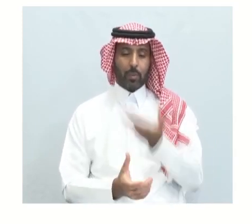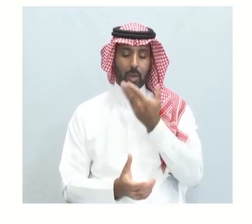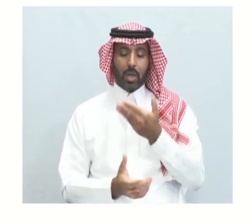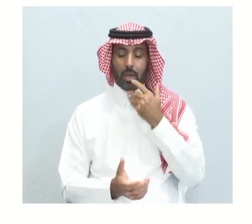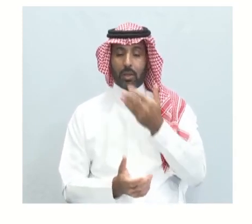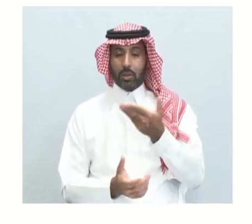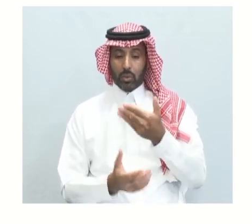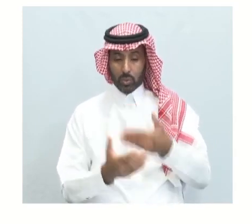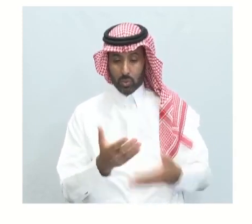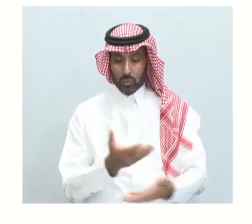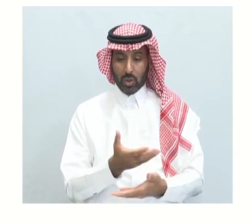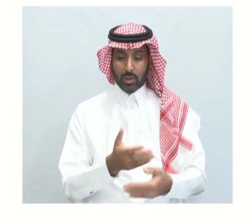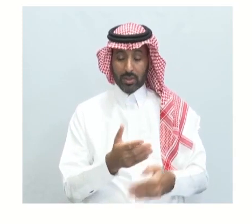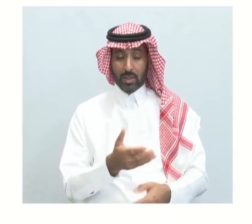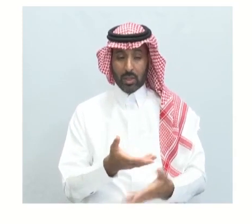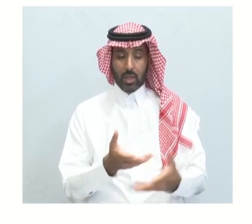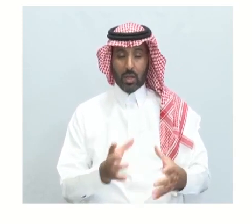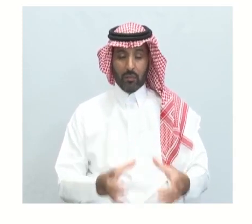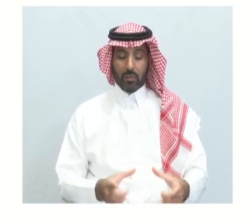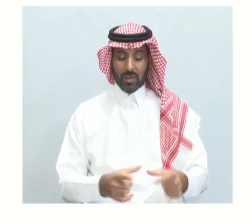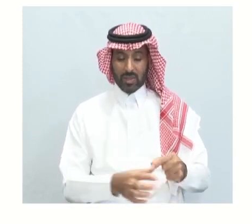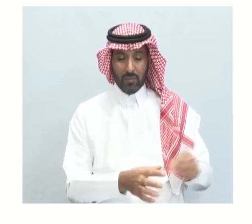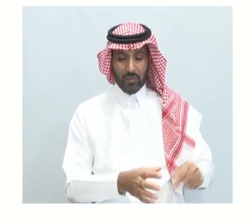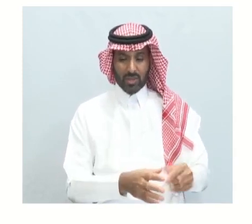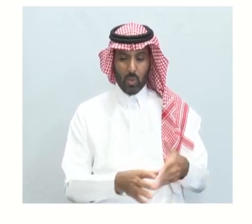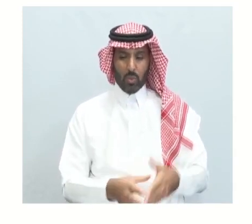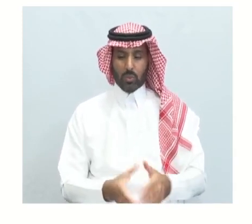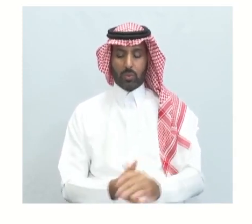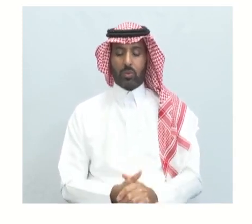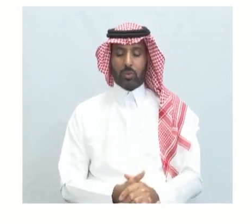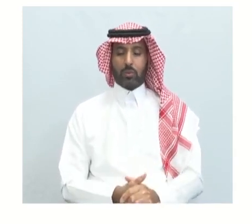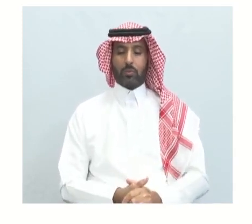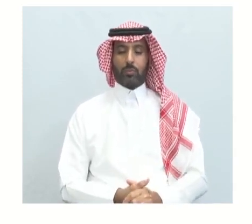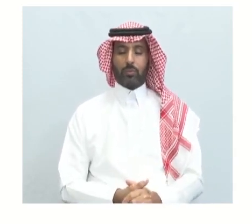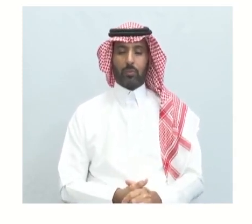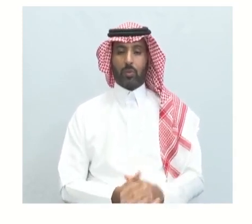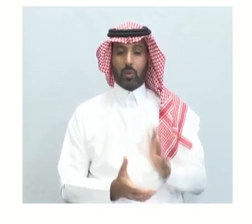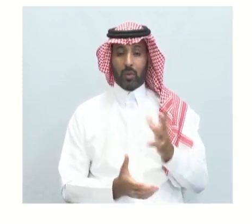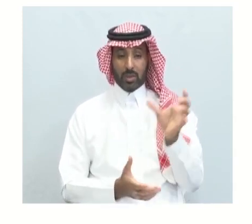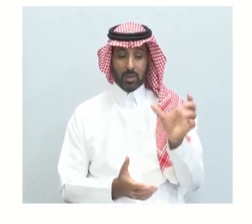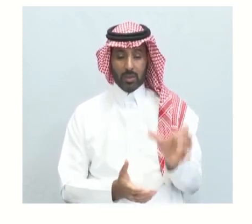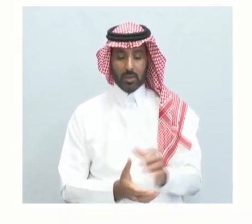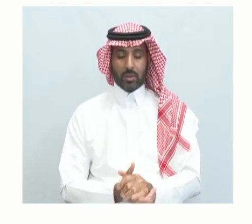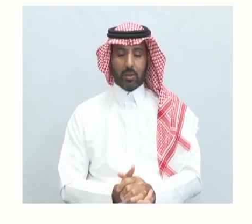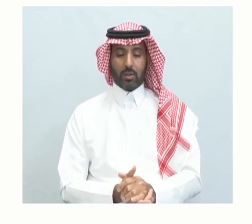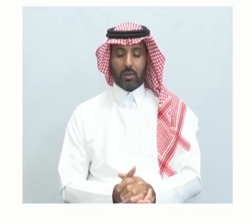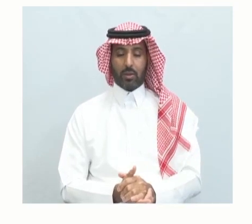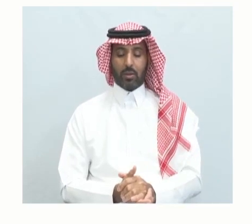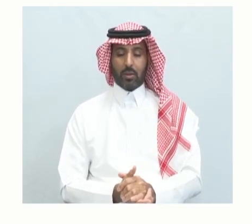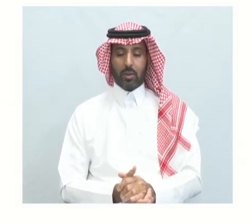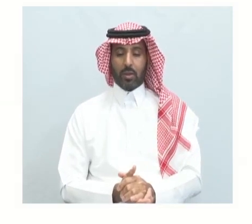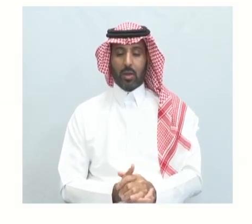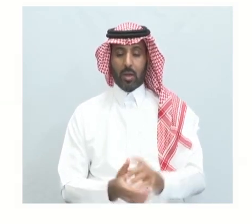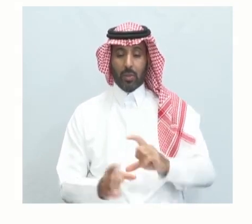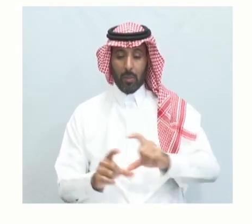بانها هي المياه الموجوده تحت سطح الارض في مسام وفجوات الصخور في المفردات الجديده تطرقنا في دروس